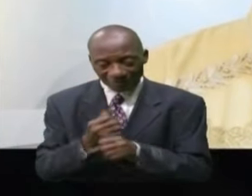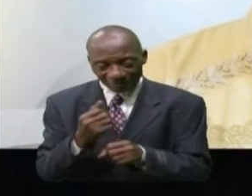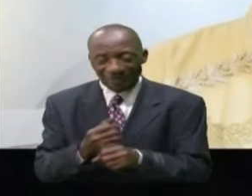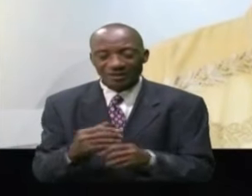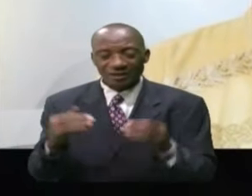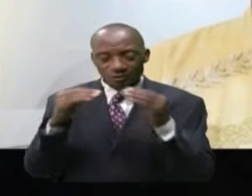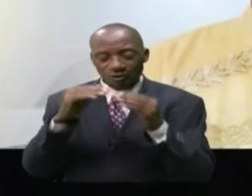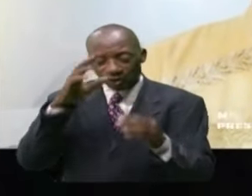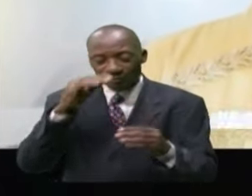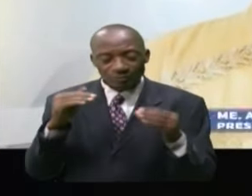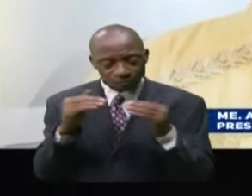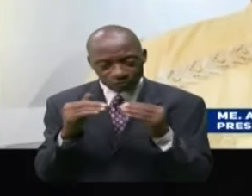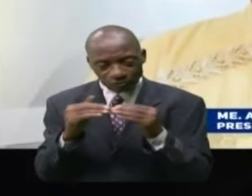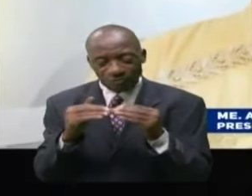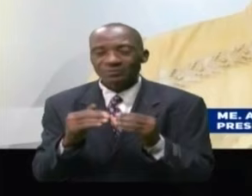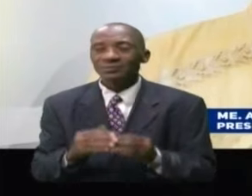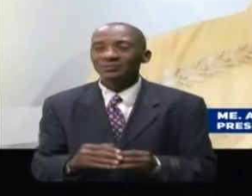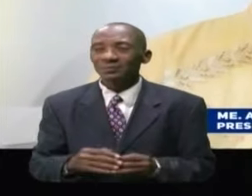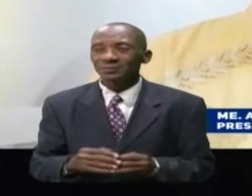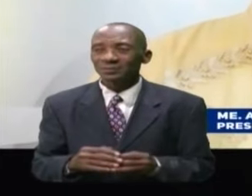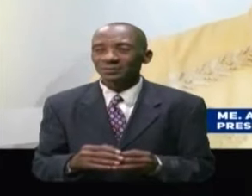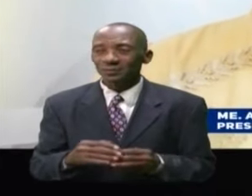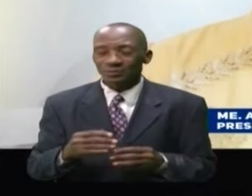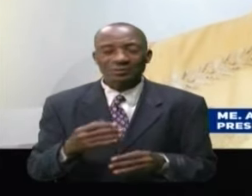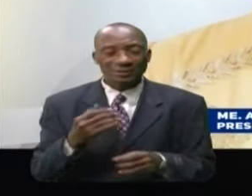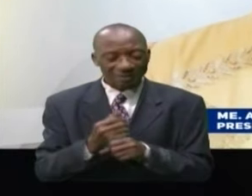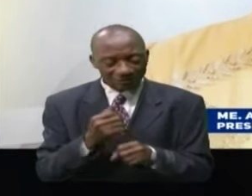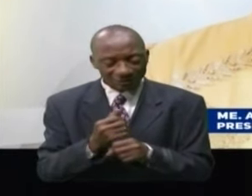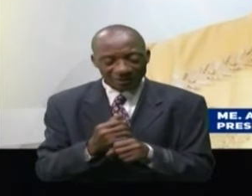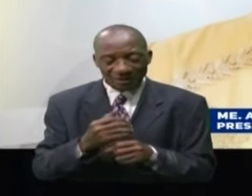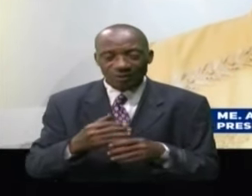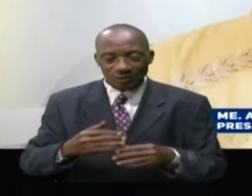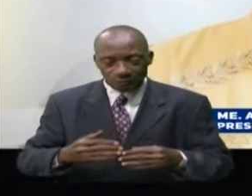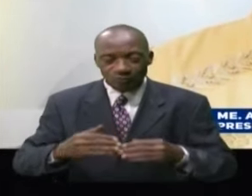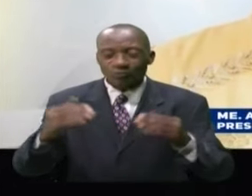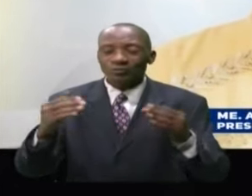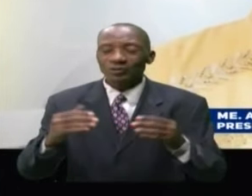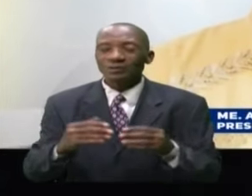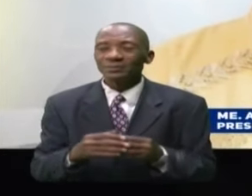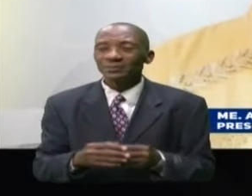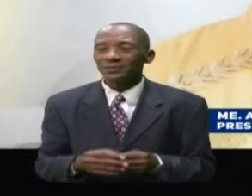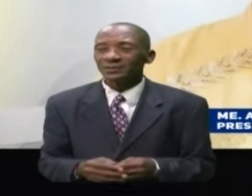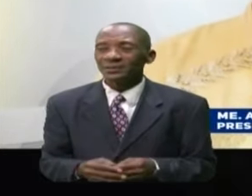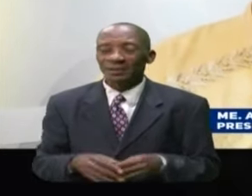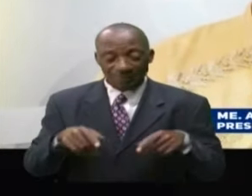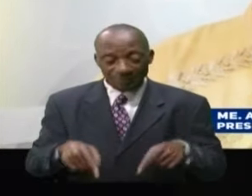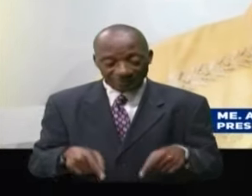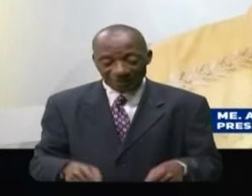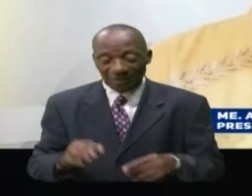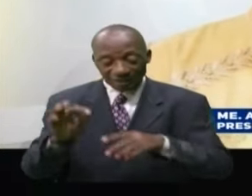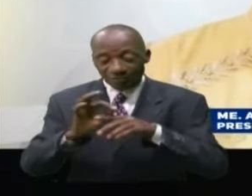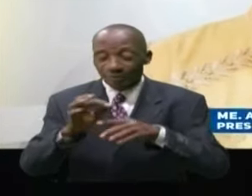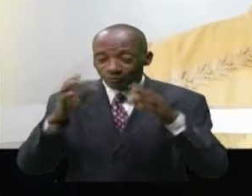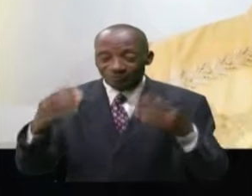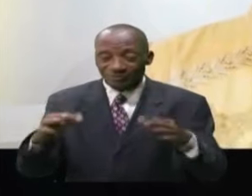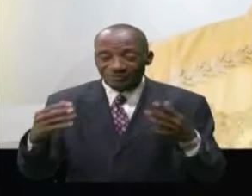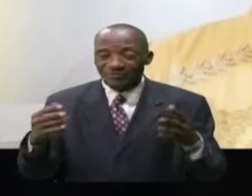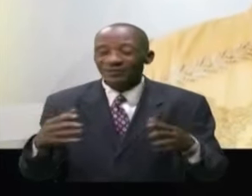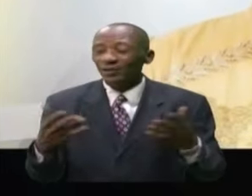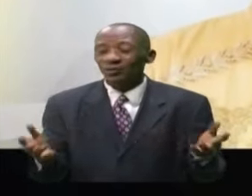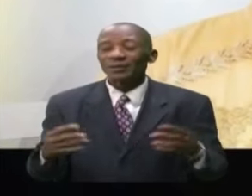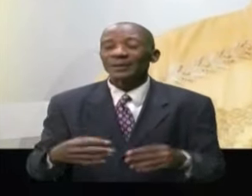juridique et aussi voir dans quelle mesure aider les avocates à faire face aux différents